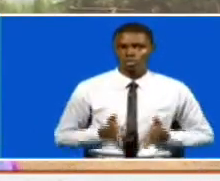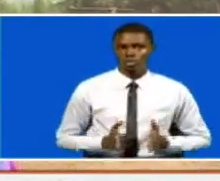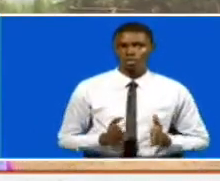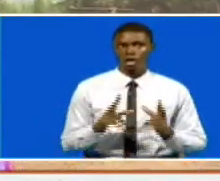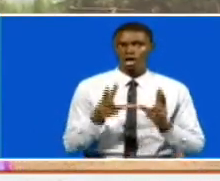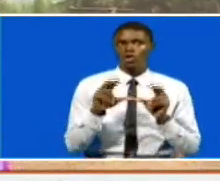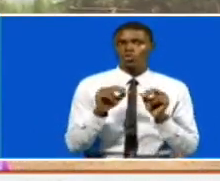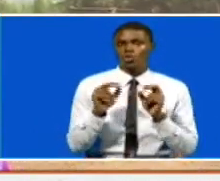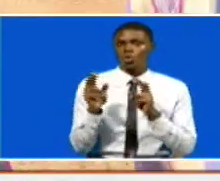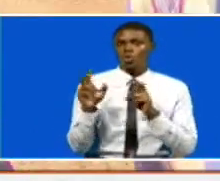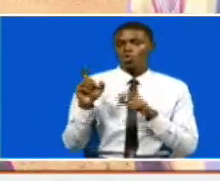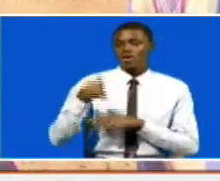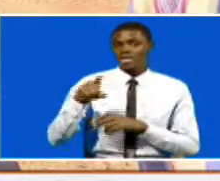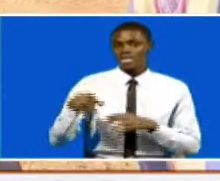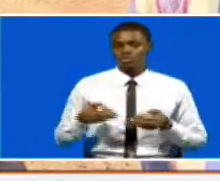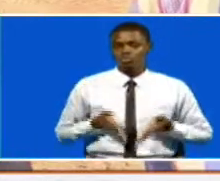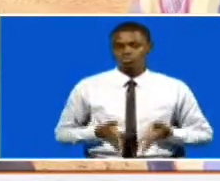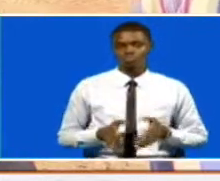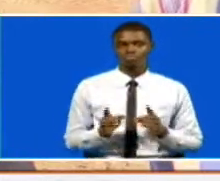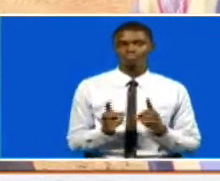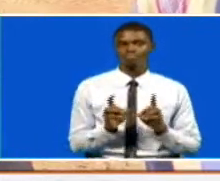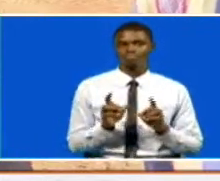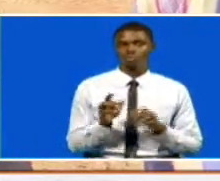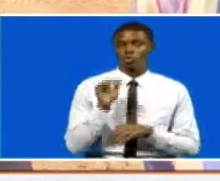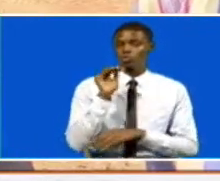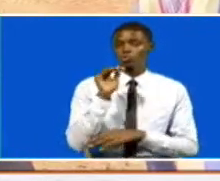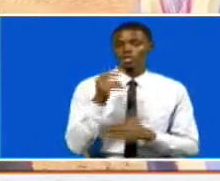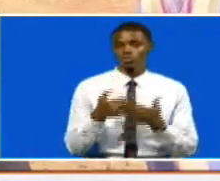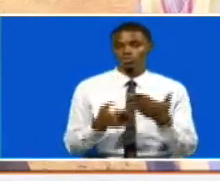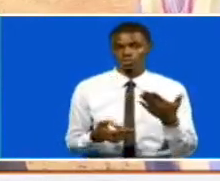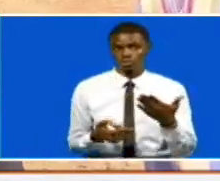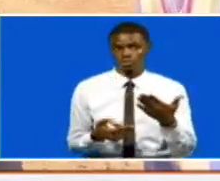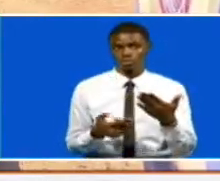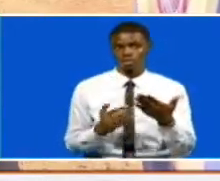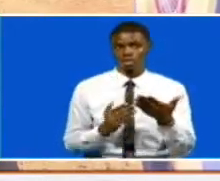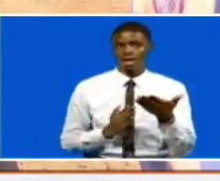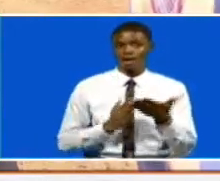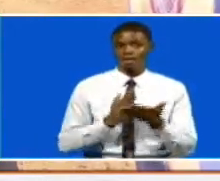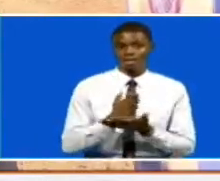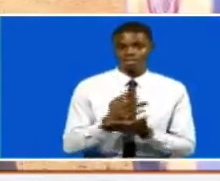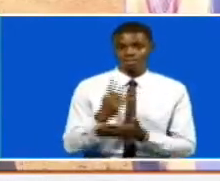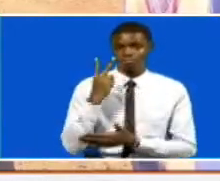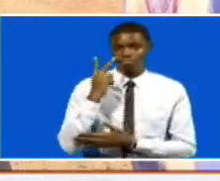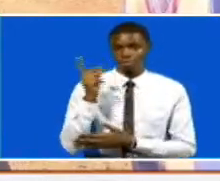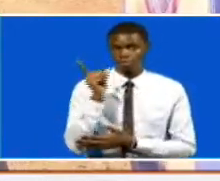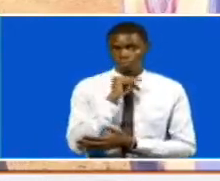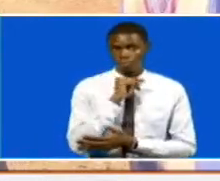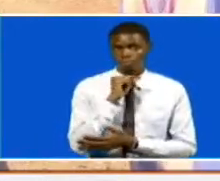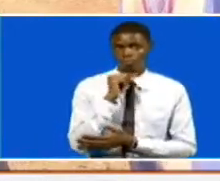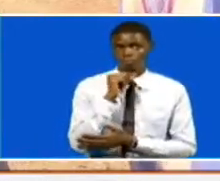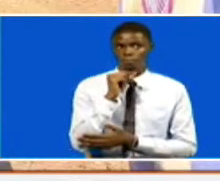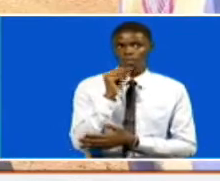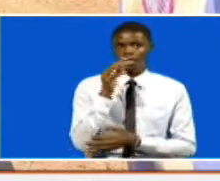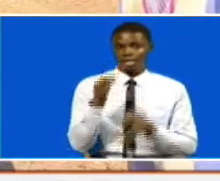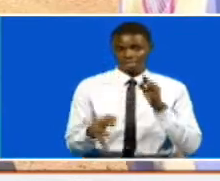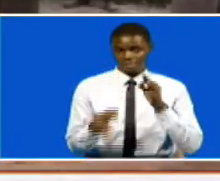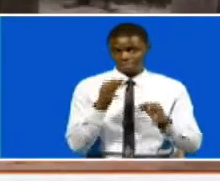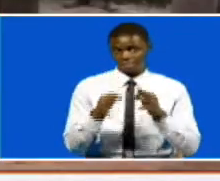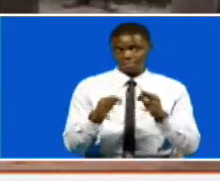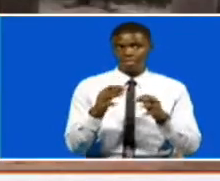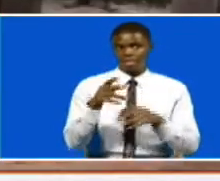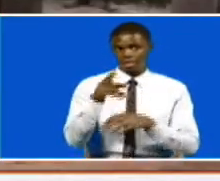hakuna haja basi tusae basi. Tunaomba ya kwamba haki ionekane na hao maaskari wapate ulinzi